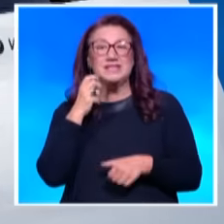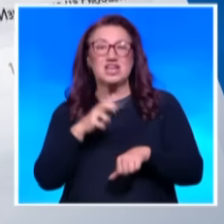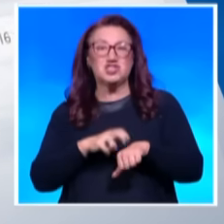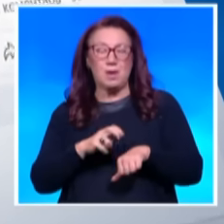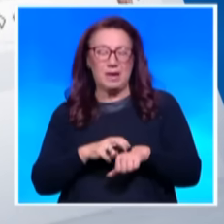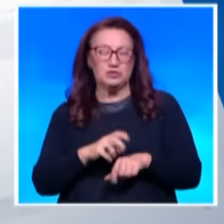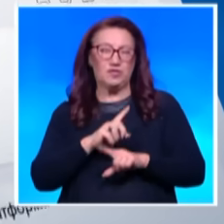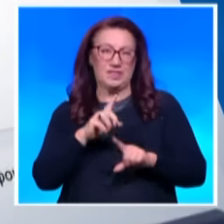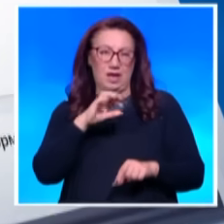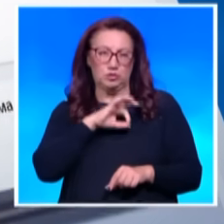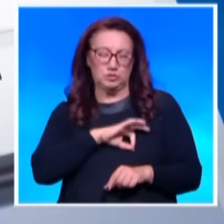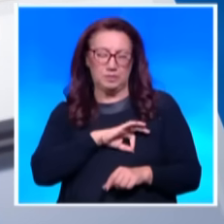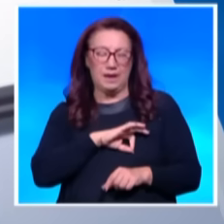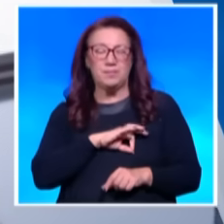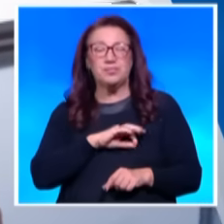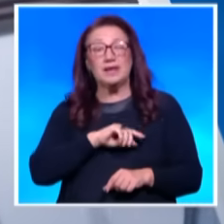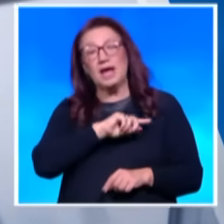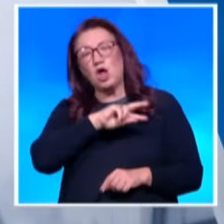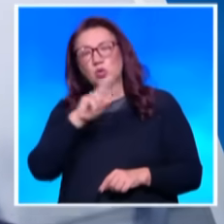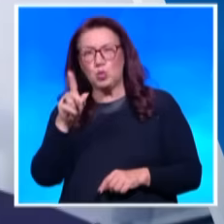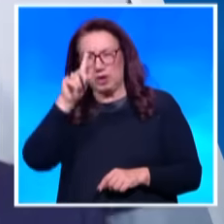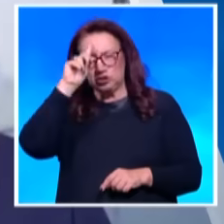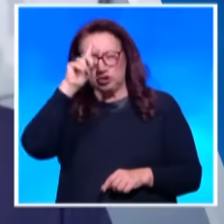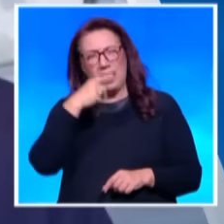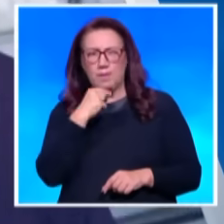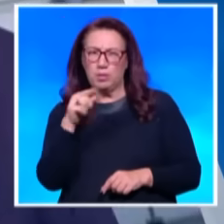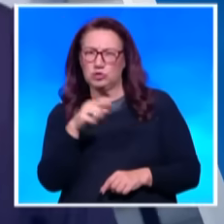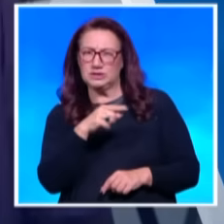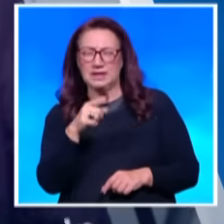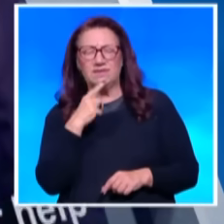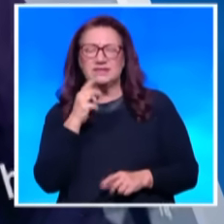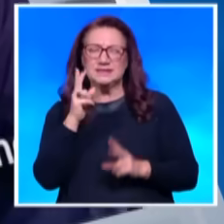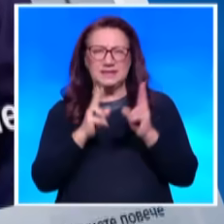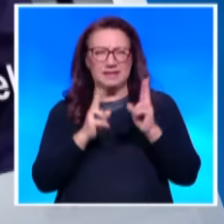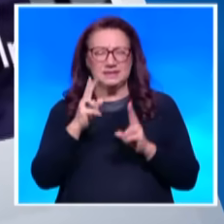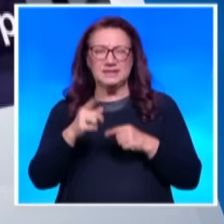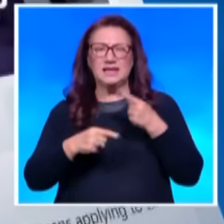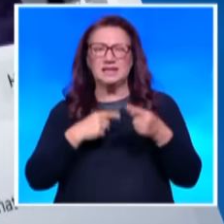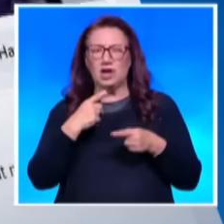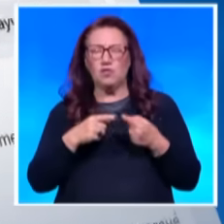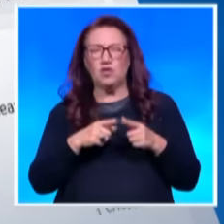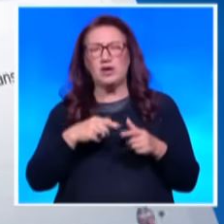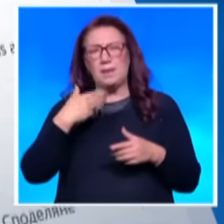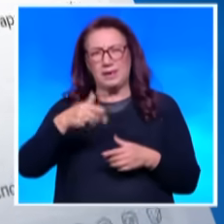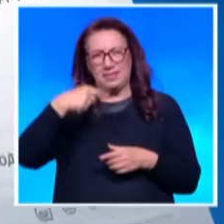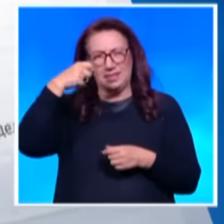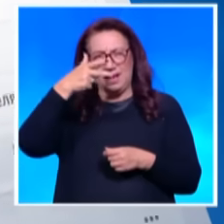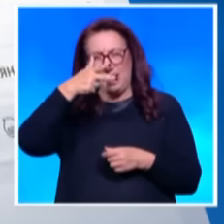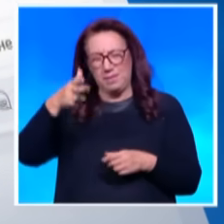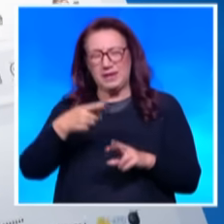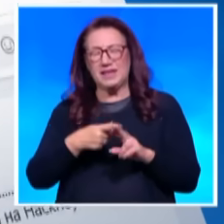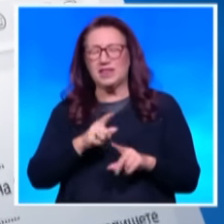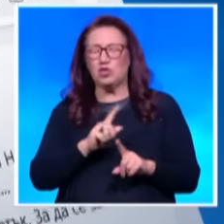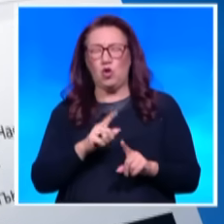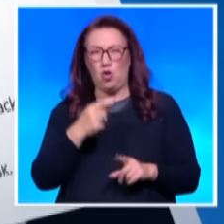изключени. Тяхна позната се съгласи да говори пред камерата на BTV в Лондон, като по лични съображения не пожела да